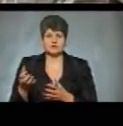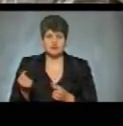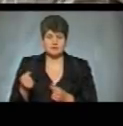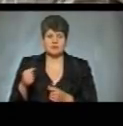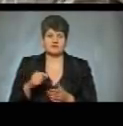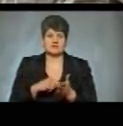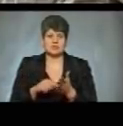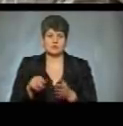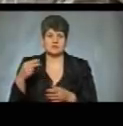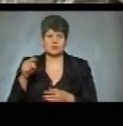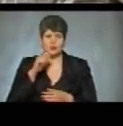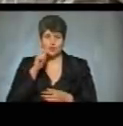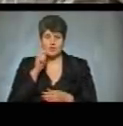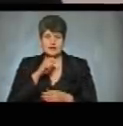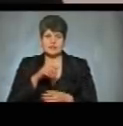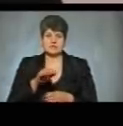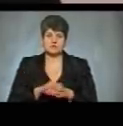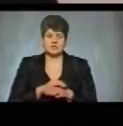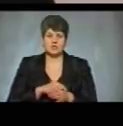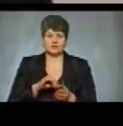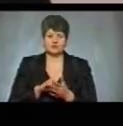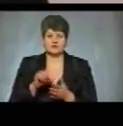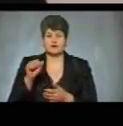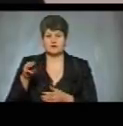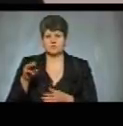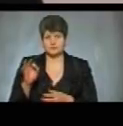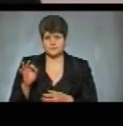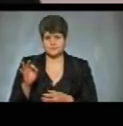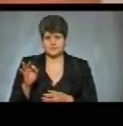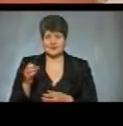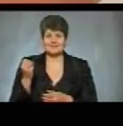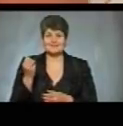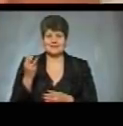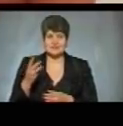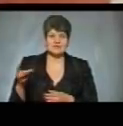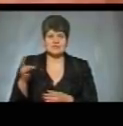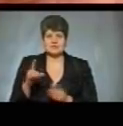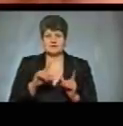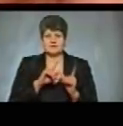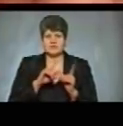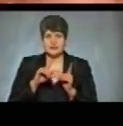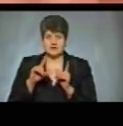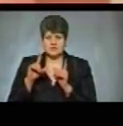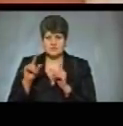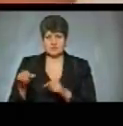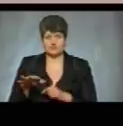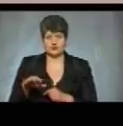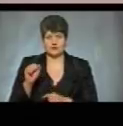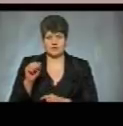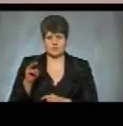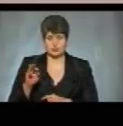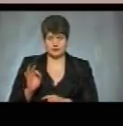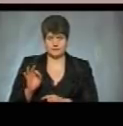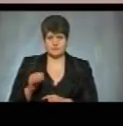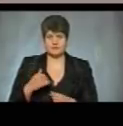президента України за гуманітарну участь у антитерористичній операції. 13 разів побував капеланом у зоні АТО. Ми не